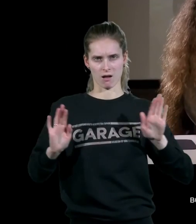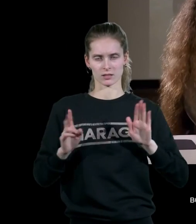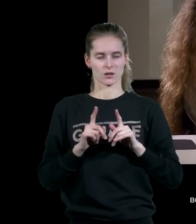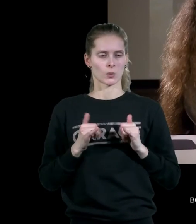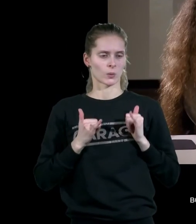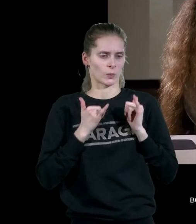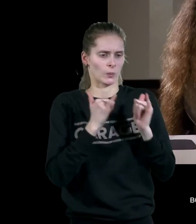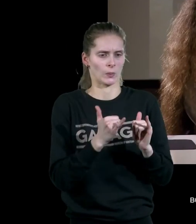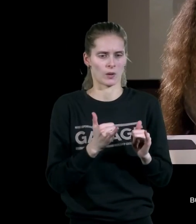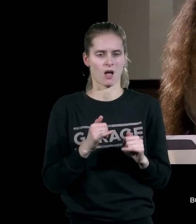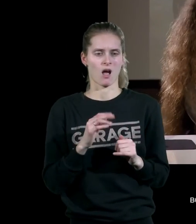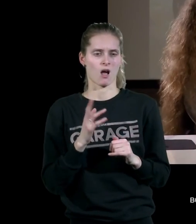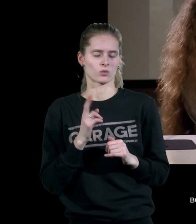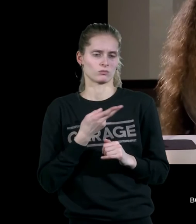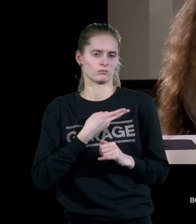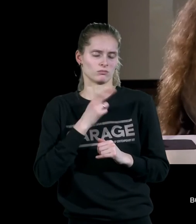во многом связан с переживанием